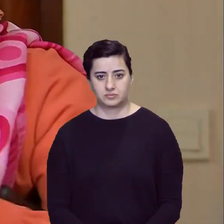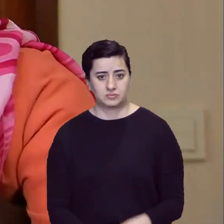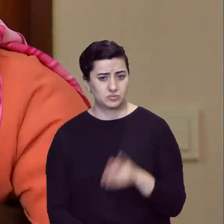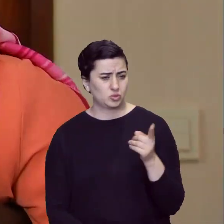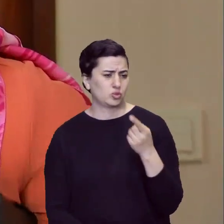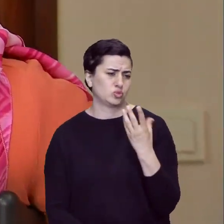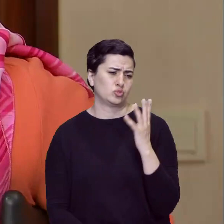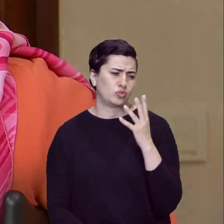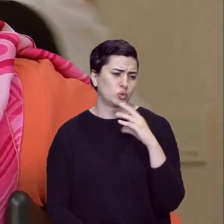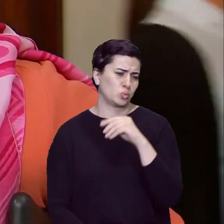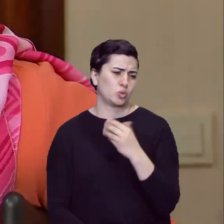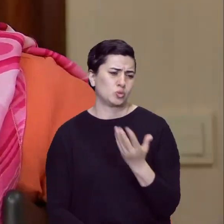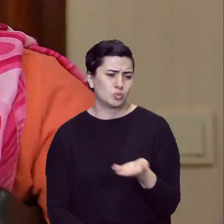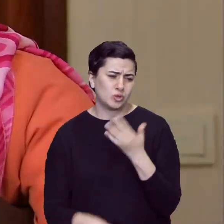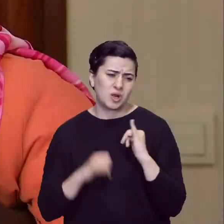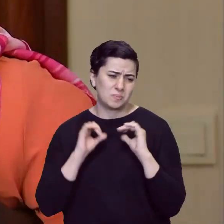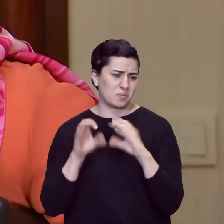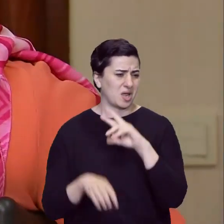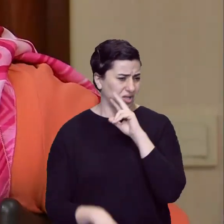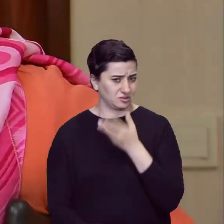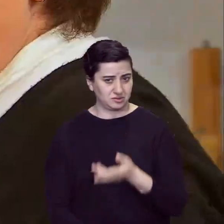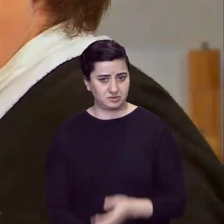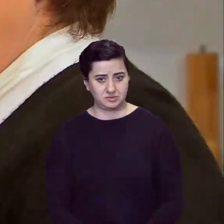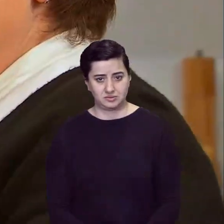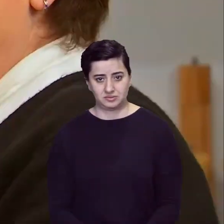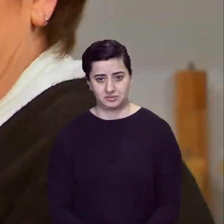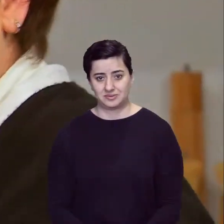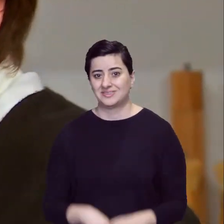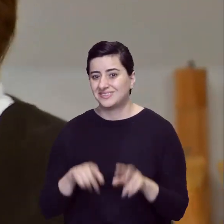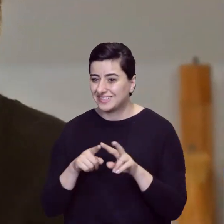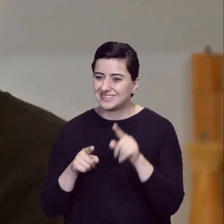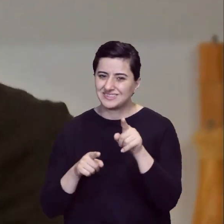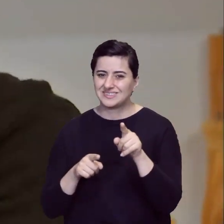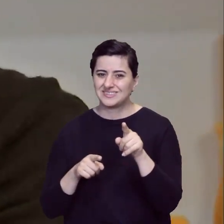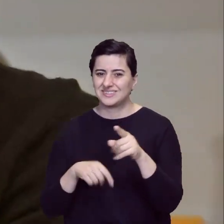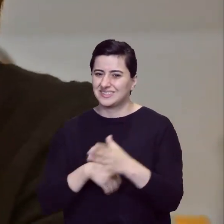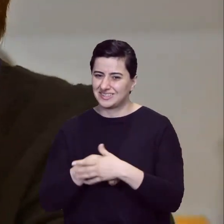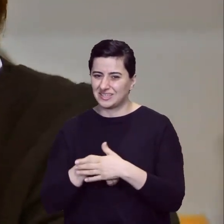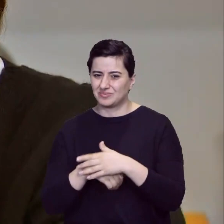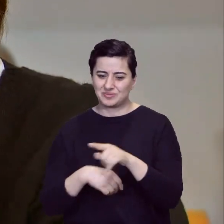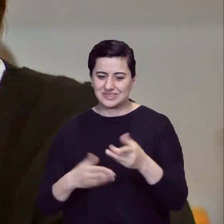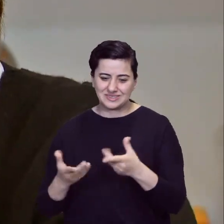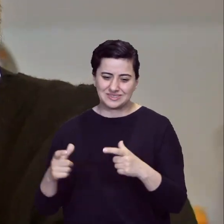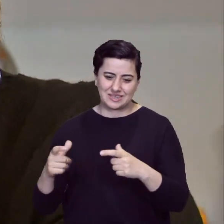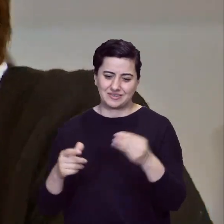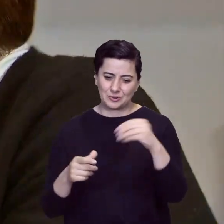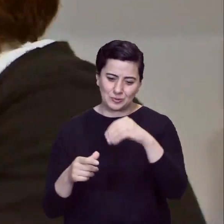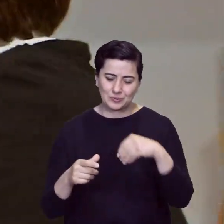Sen de çok üstüne gidiyorsun bu adamcağızın. Yazık ayol. Ah Nazan. Nazan şimdi servis yapar